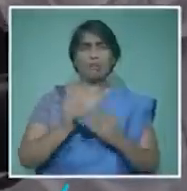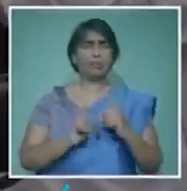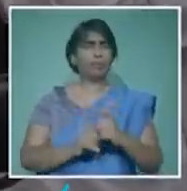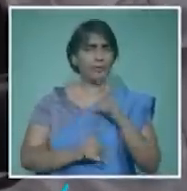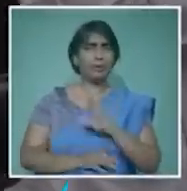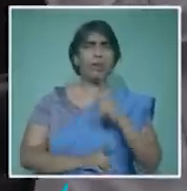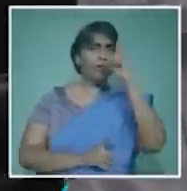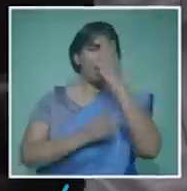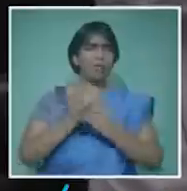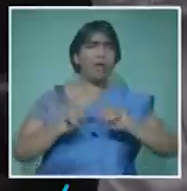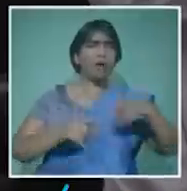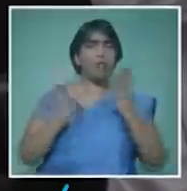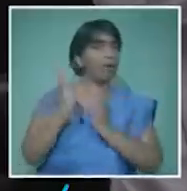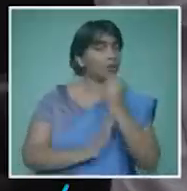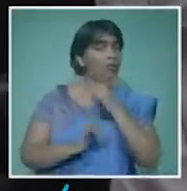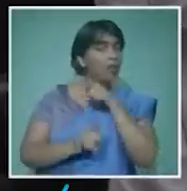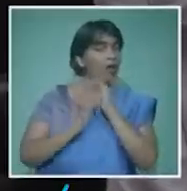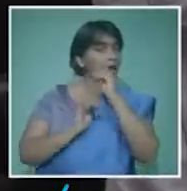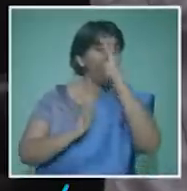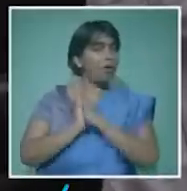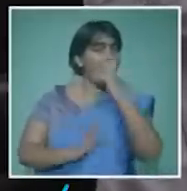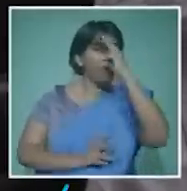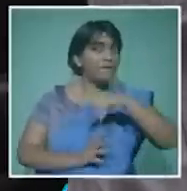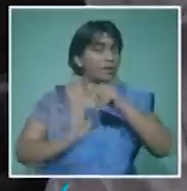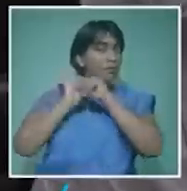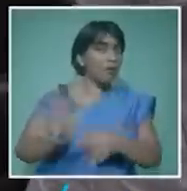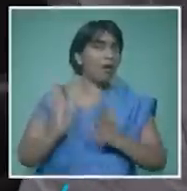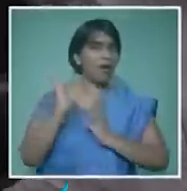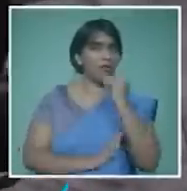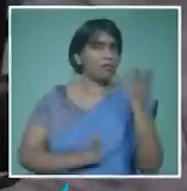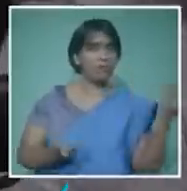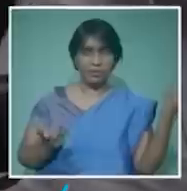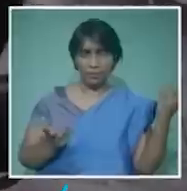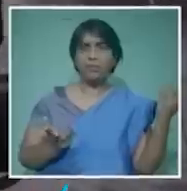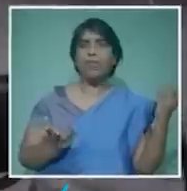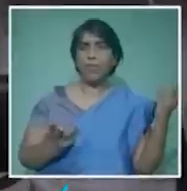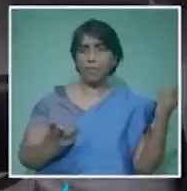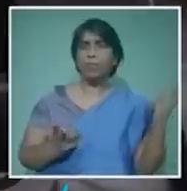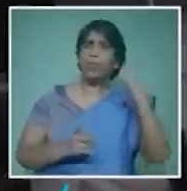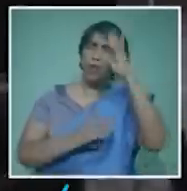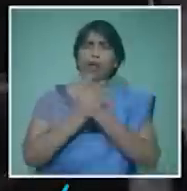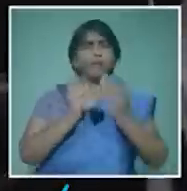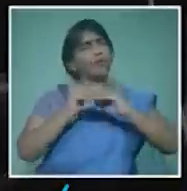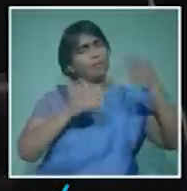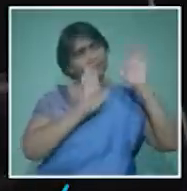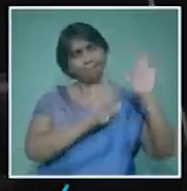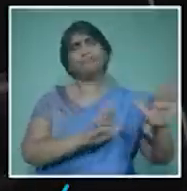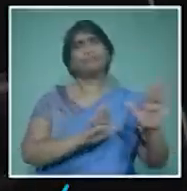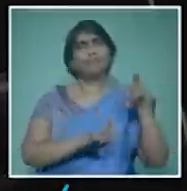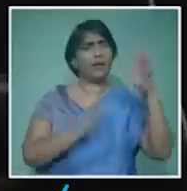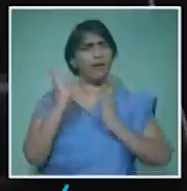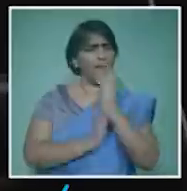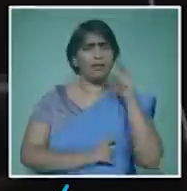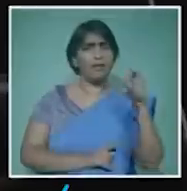හැබැයි අනාගමිකයන්ට අයිතිය නෑ ආගමක් විශ්වාස කරන මිනිහාගේ හිත රිද්දන්න. හරි. අනාගමිකයෝ අනාගමිකයෝ විදියට ඉන්න. බොහොම ඉස්සෙල්ලා. ඒකට අයිතිය